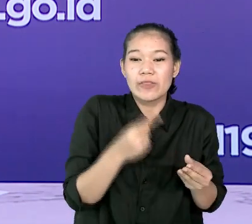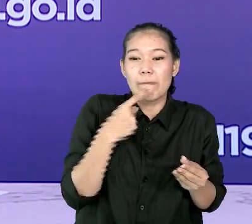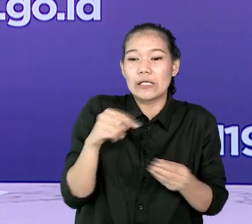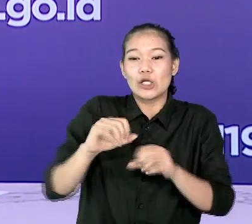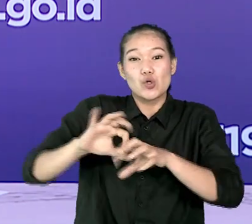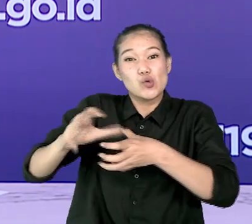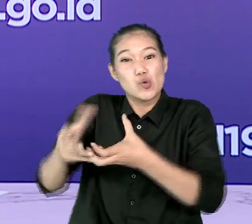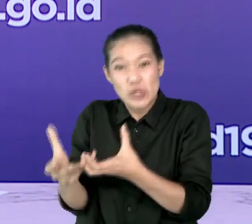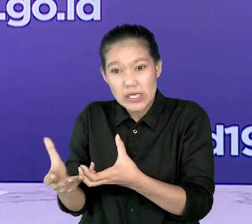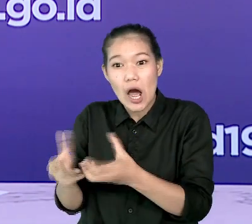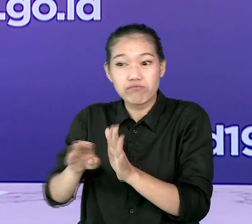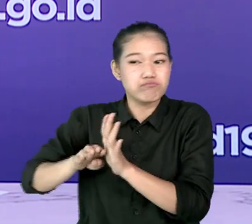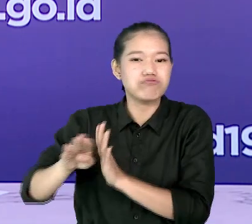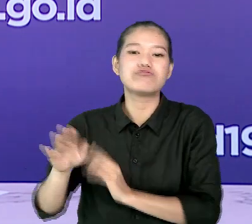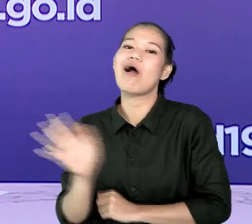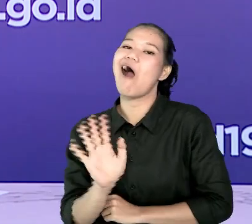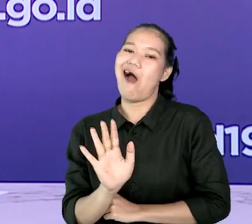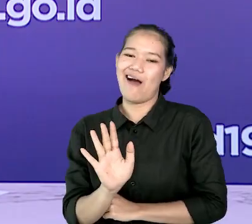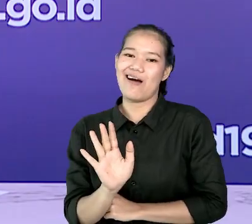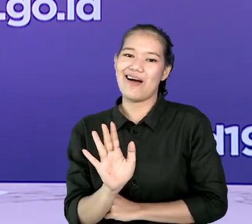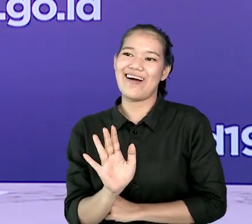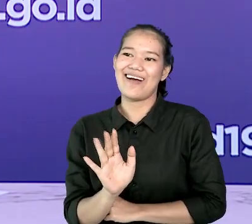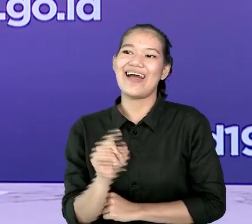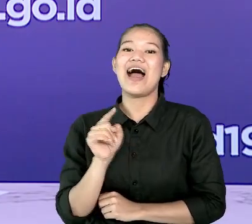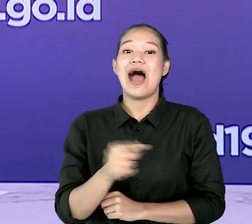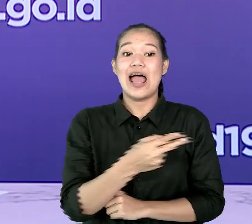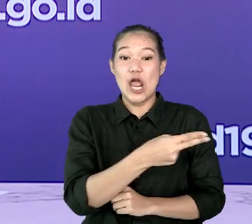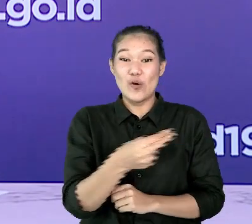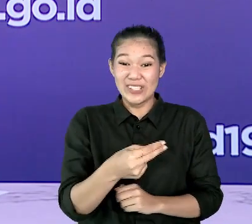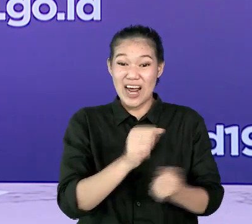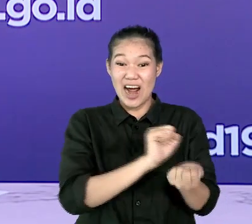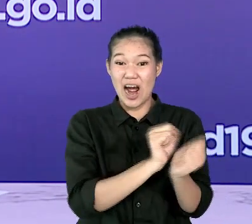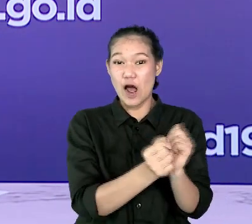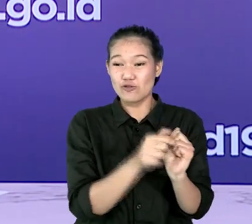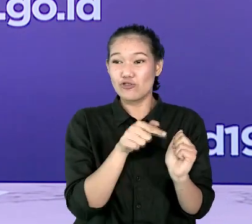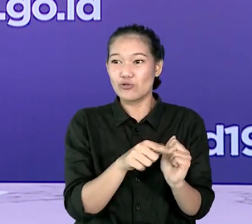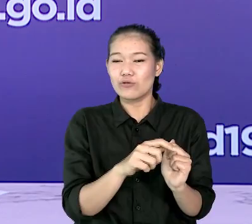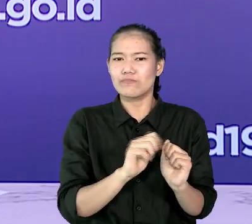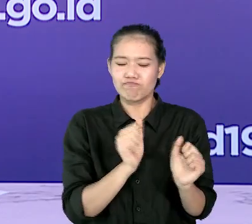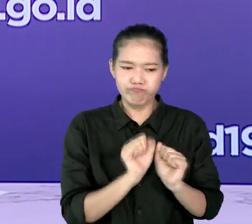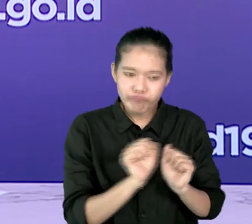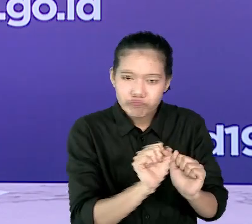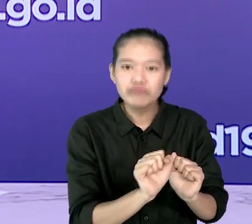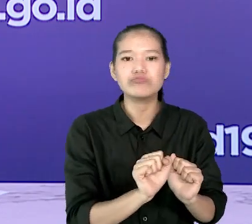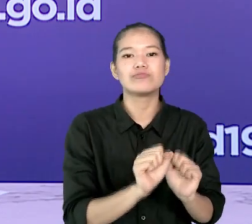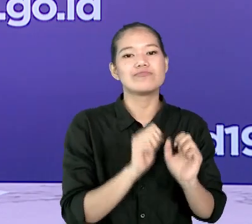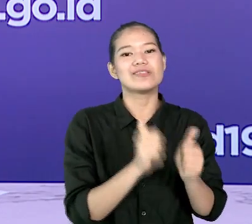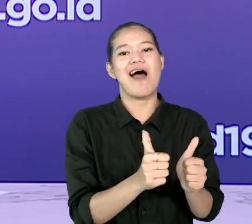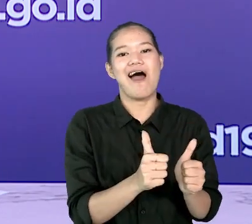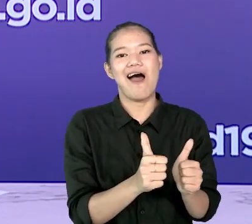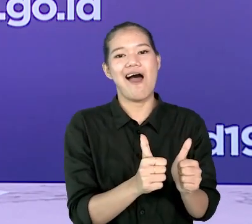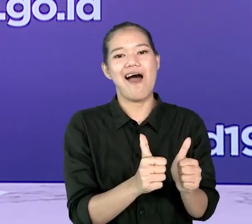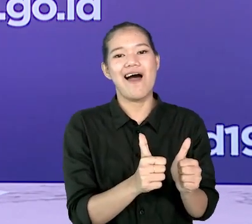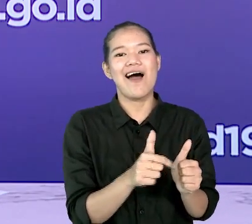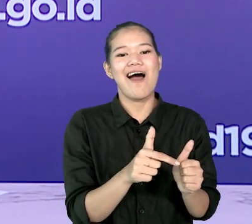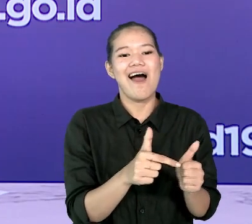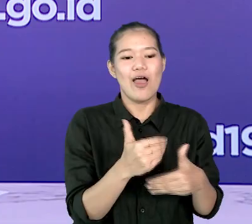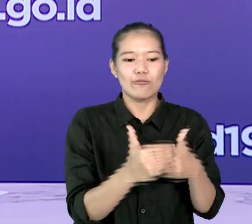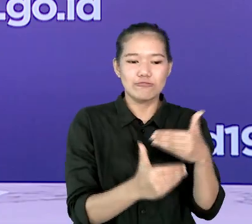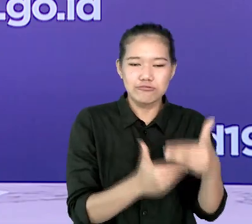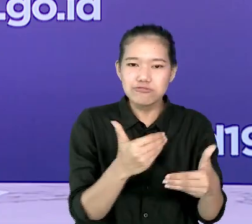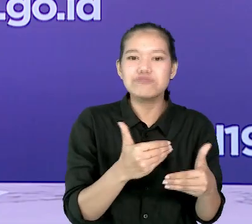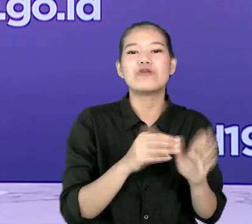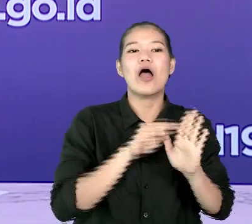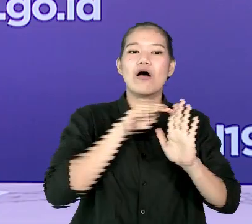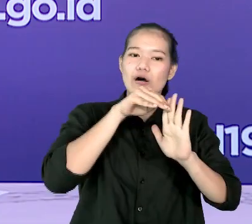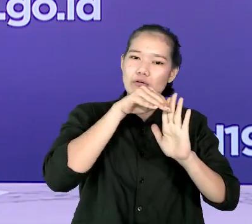kenaikan kasus dunia. Lonjakan kasus di Indonesia juga segera dapat ditangani sehingga kurva menunjukkan